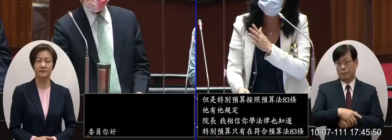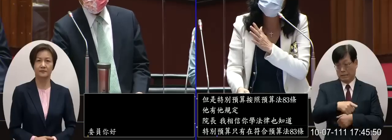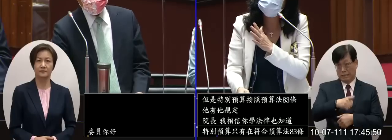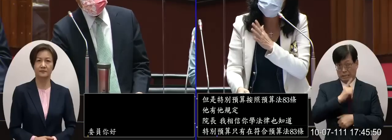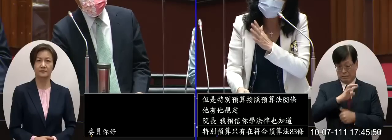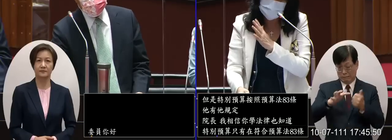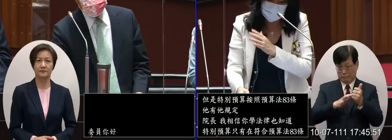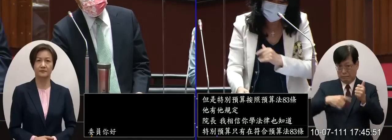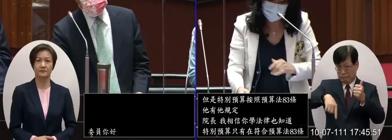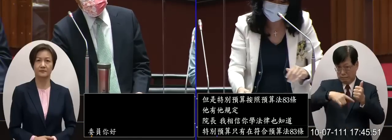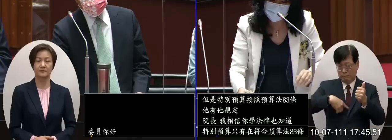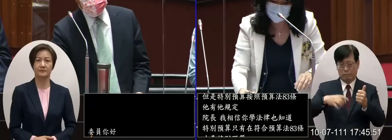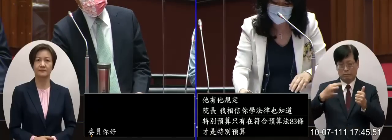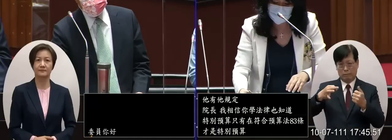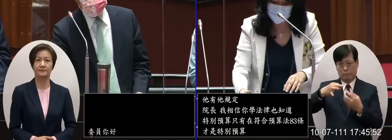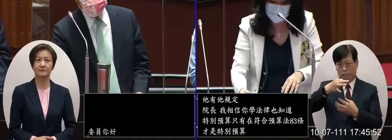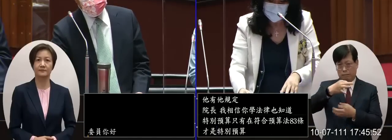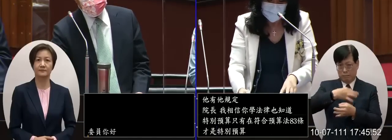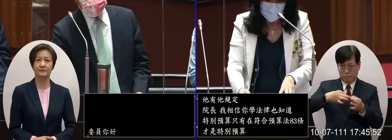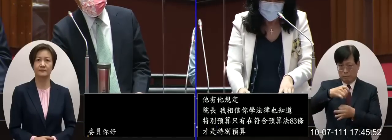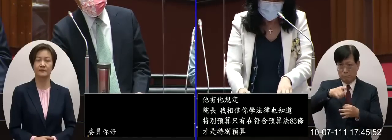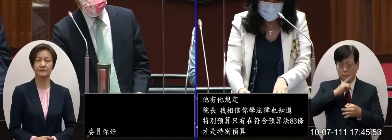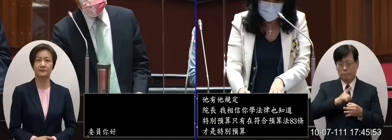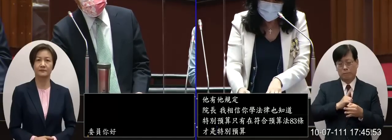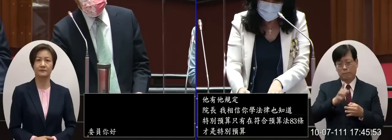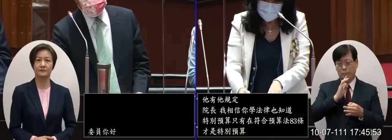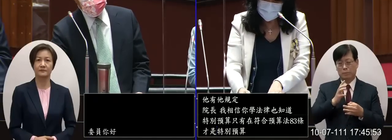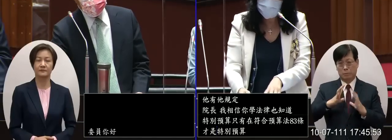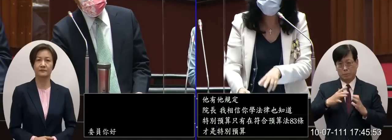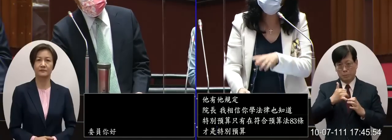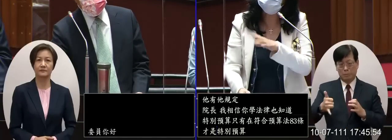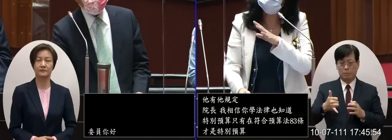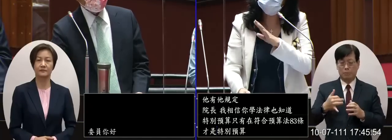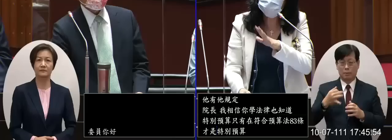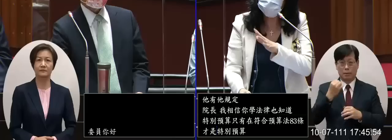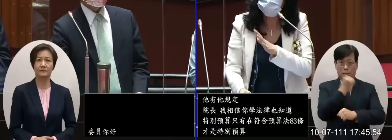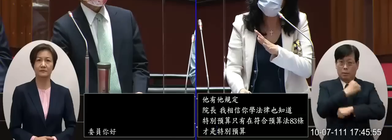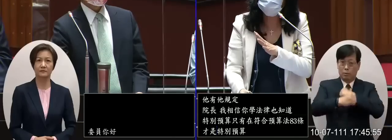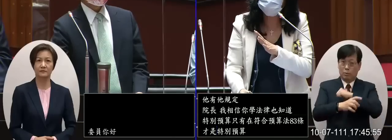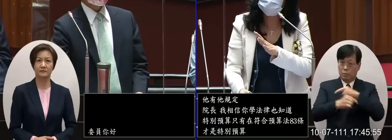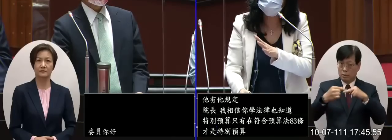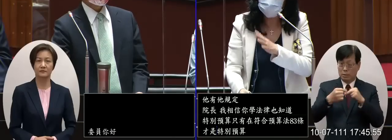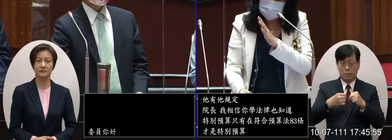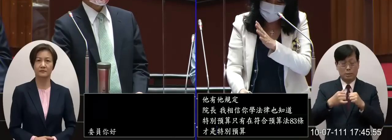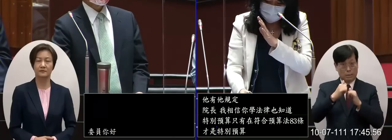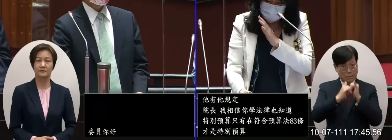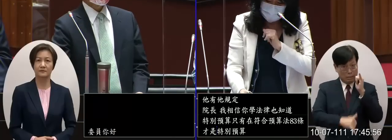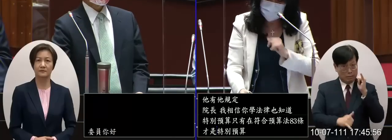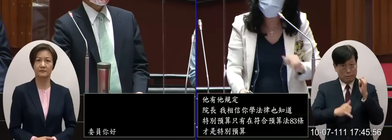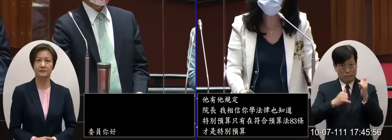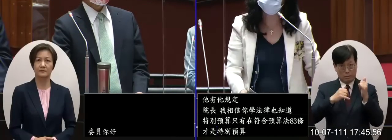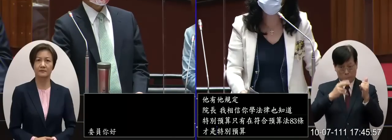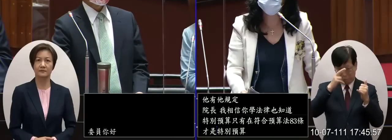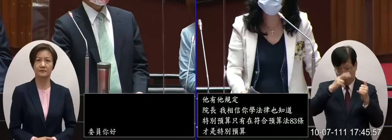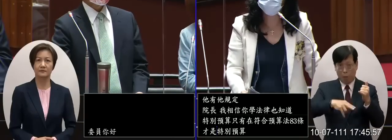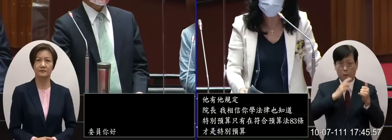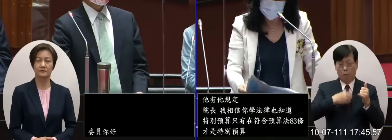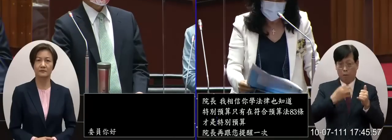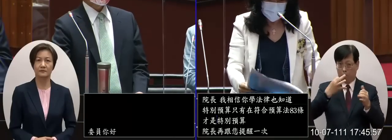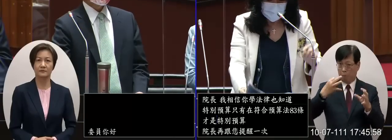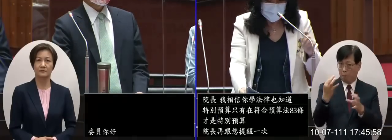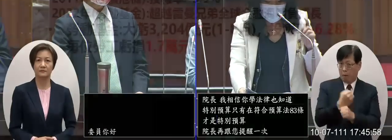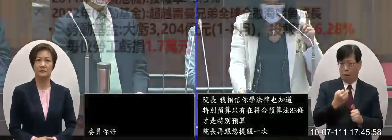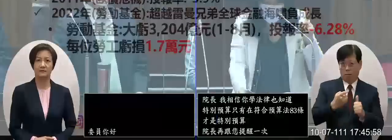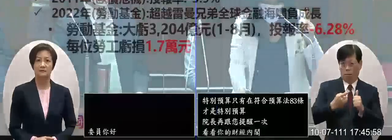经的内阁，你来看一下它的成效哈。劳动基金呢，是我们历史上面来讲最高的一个亏损